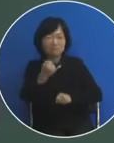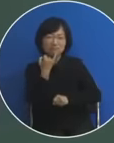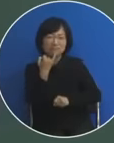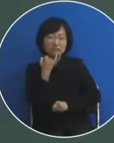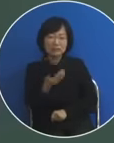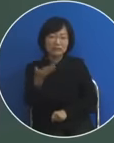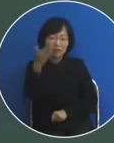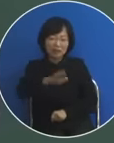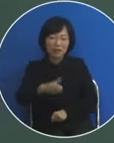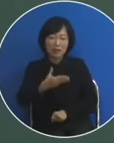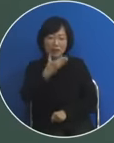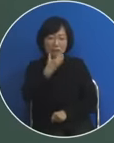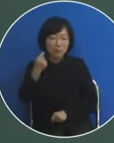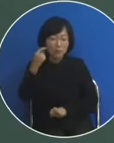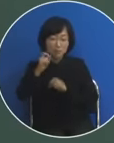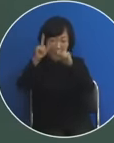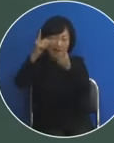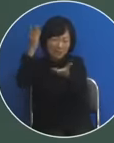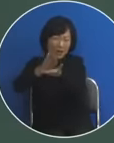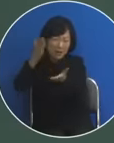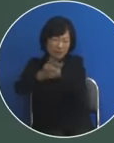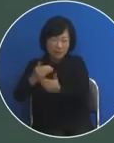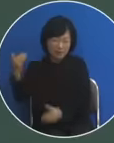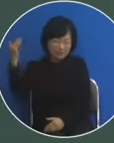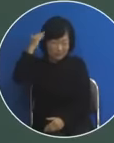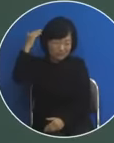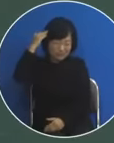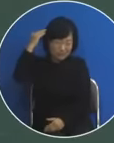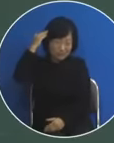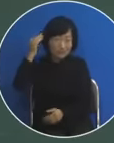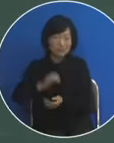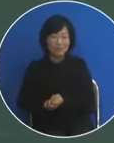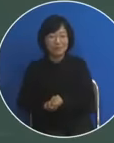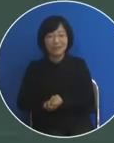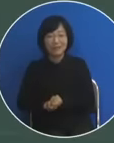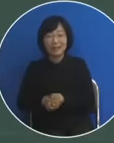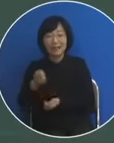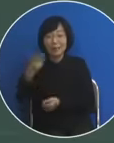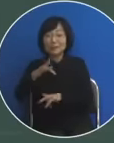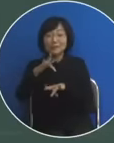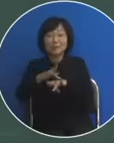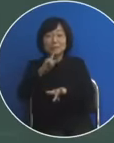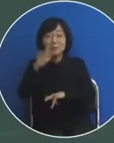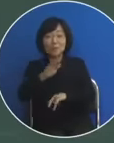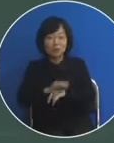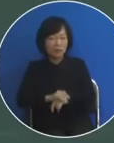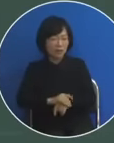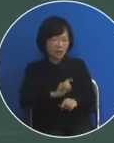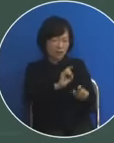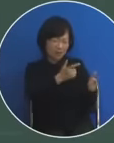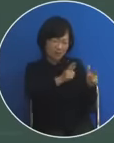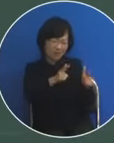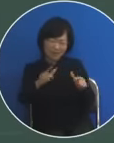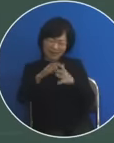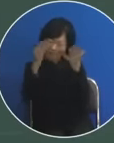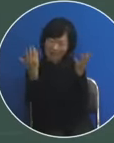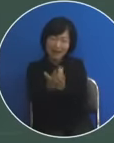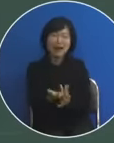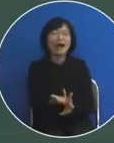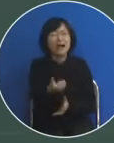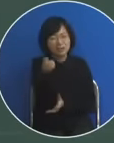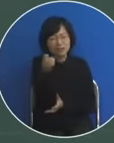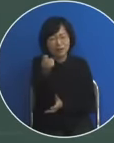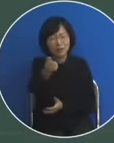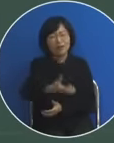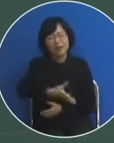do 그렇죠. everything else. Just don't understand the 모든 gospel. 모든 것 다 가져라. Take everything. 복음만 제대로 각인되지 마라.